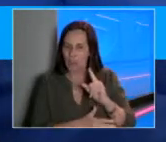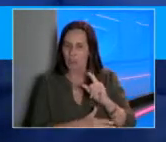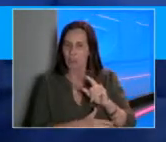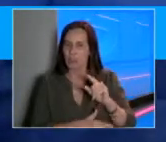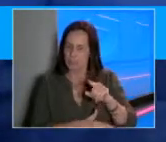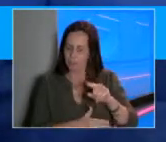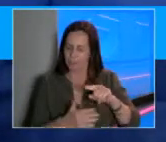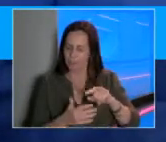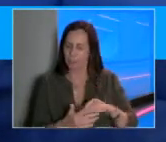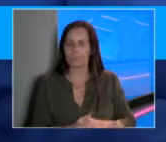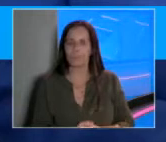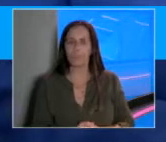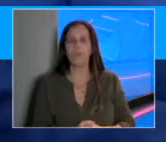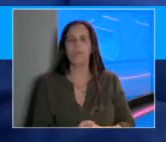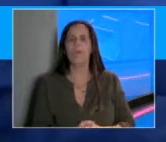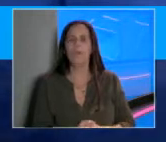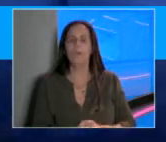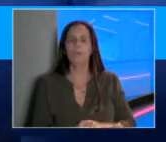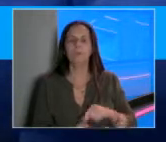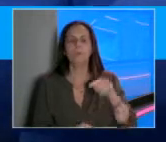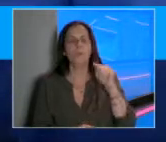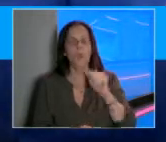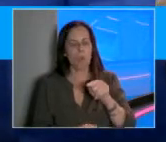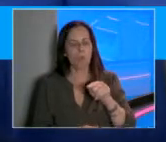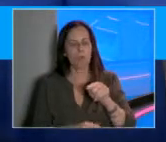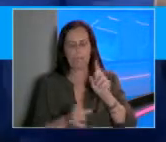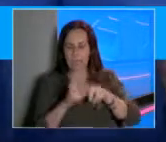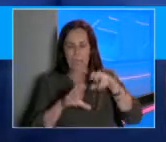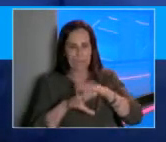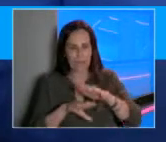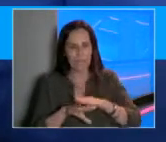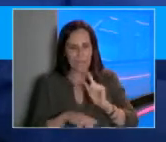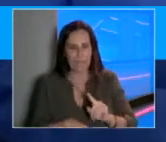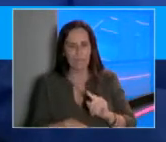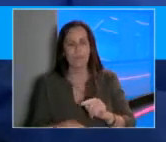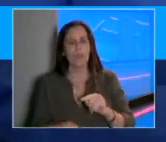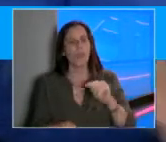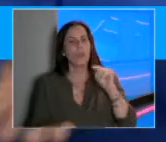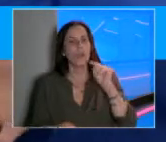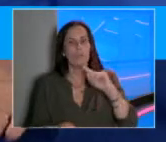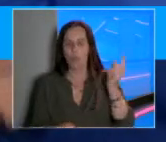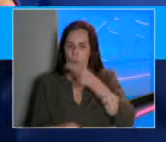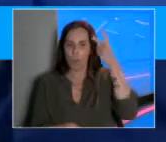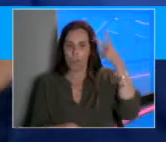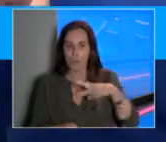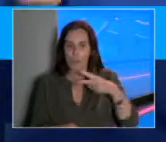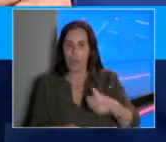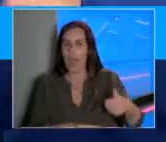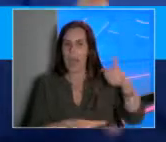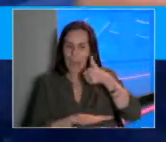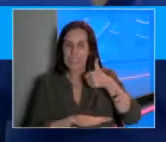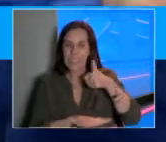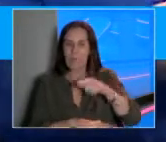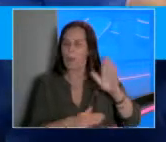כמובן מדברת על יולי אדלשטיין, כן. הוא נכנס עכשיו לעניינים, וכולנו מבינים, השרים הם